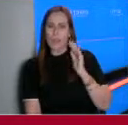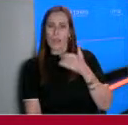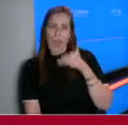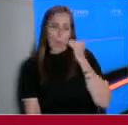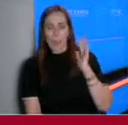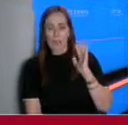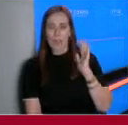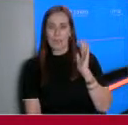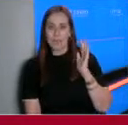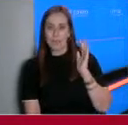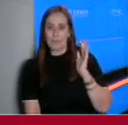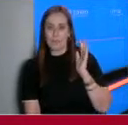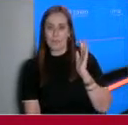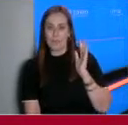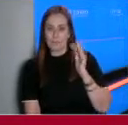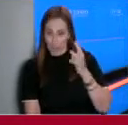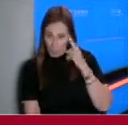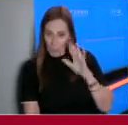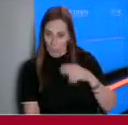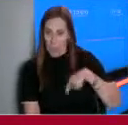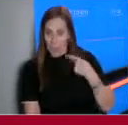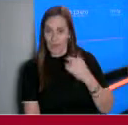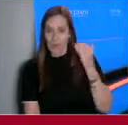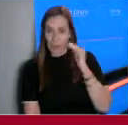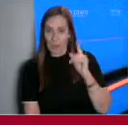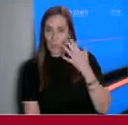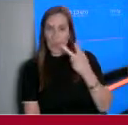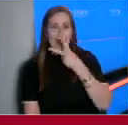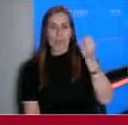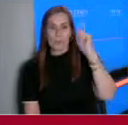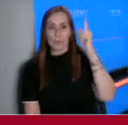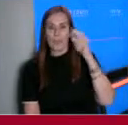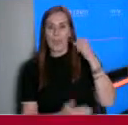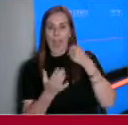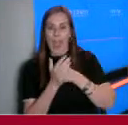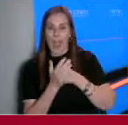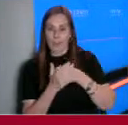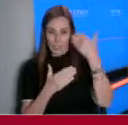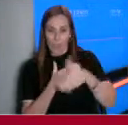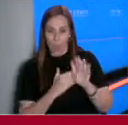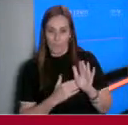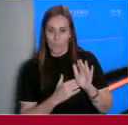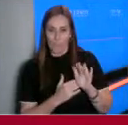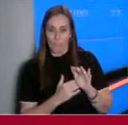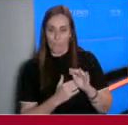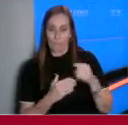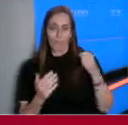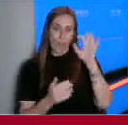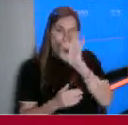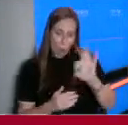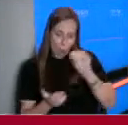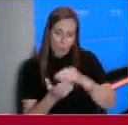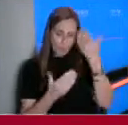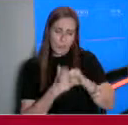אנחנו אמריקה. לקח, אתה יודע כמה זמן לקח לאמריקה? 200 שנה, עד ההתקדמות הסופית. עדיין לא סופית.